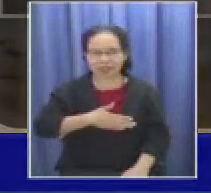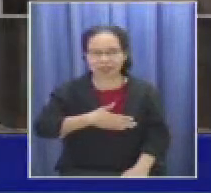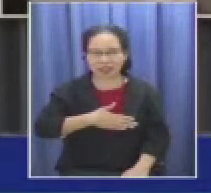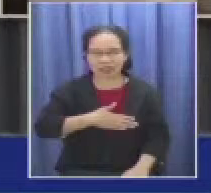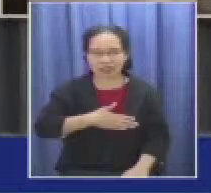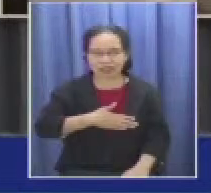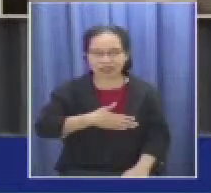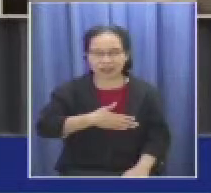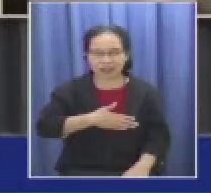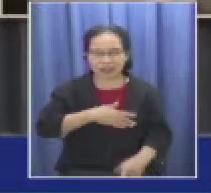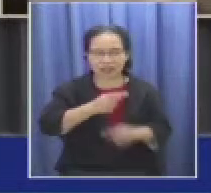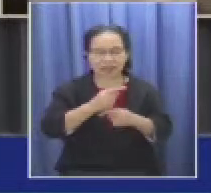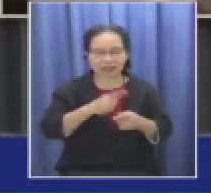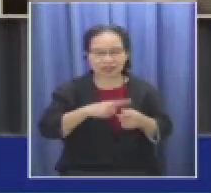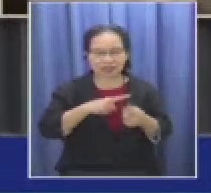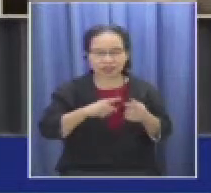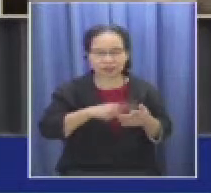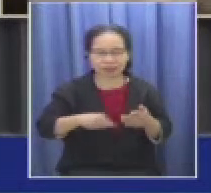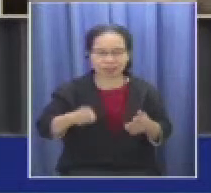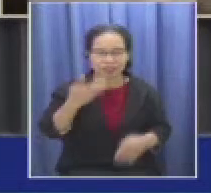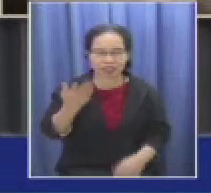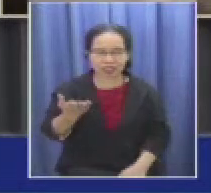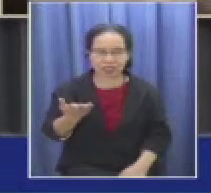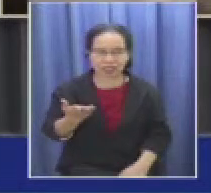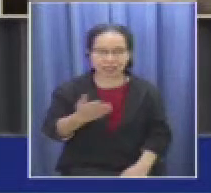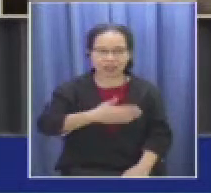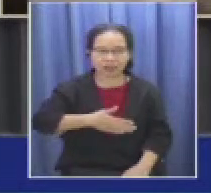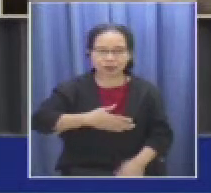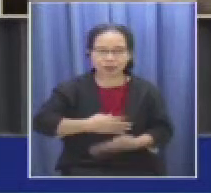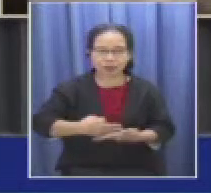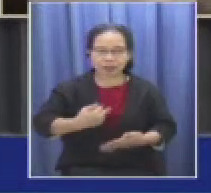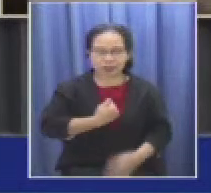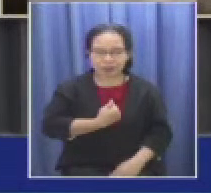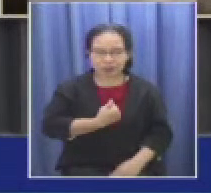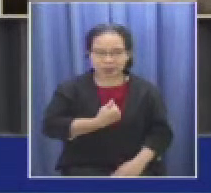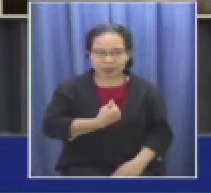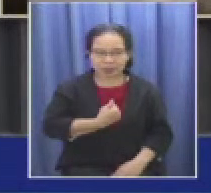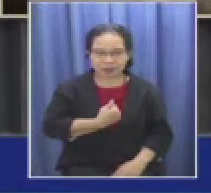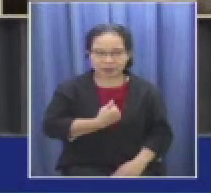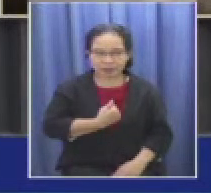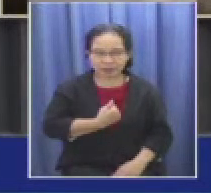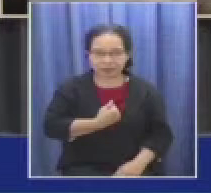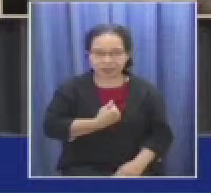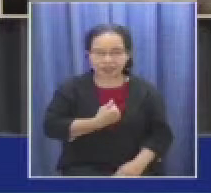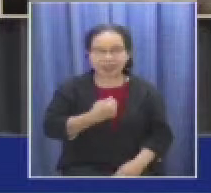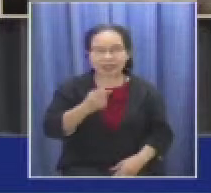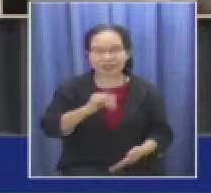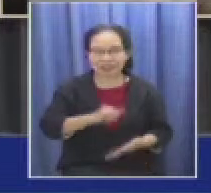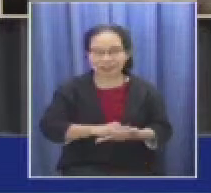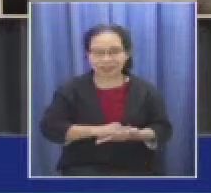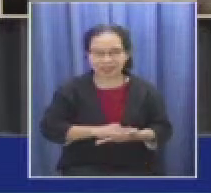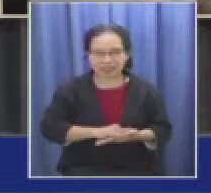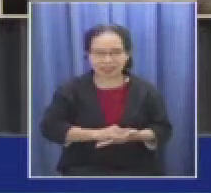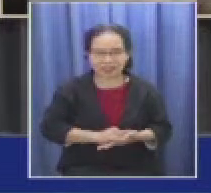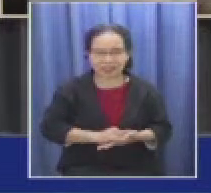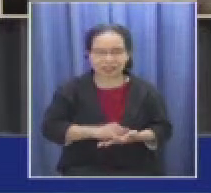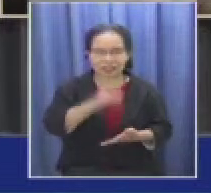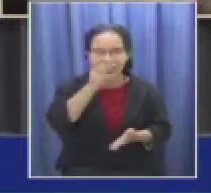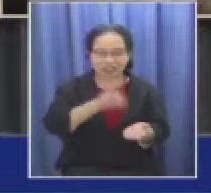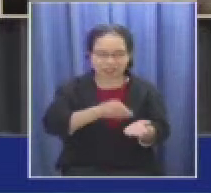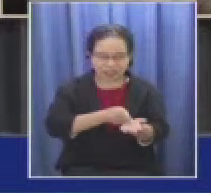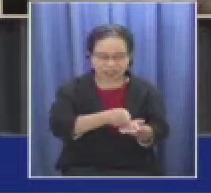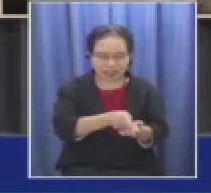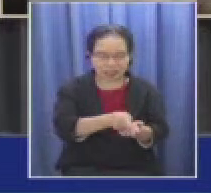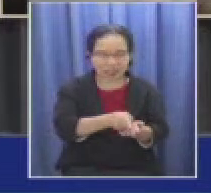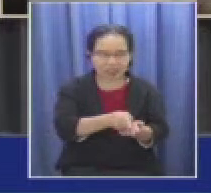beso no se wo na wuntumi ntua ko onua ne kyekɔ ka kyene se bonua eye mani da sika bi so mensa ntumi anka asa